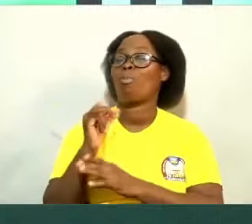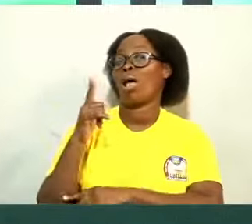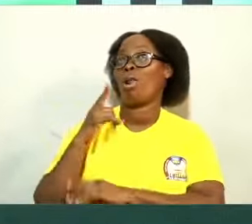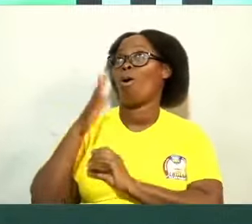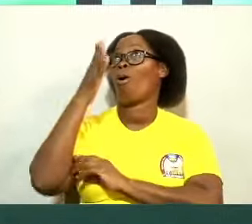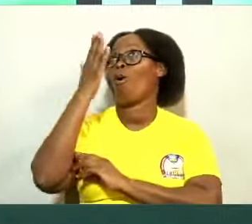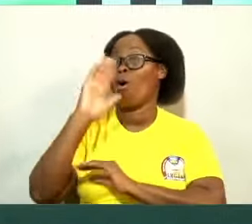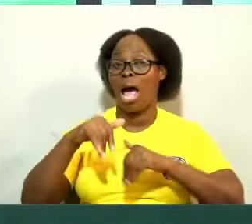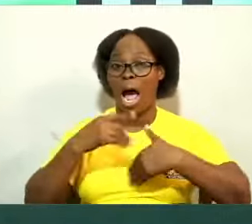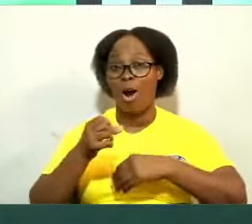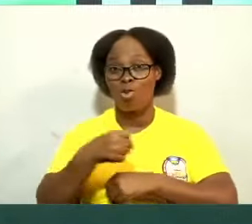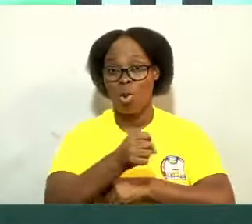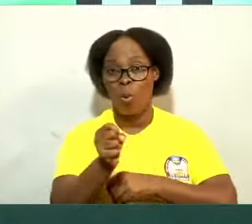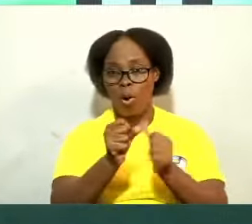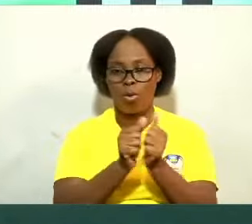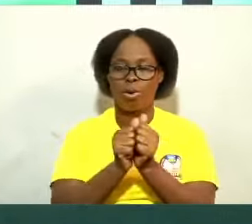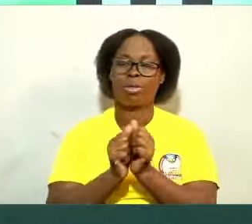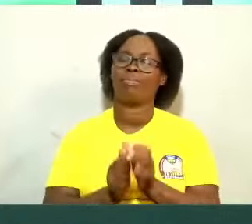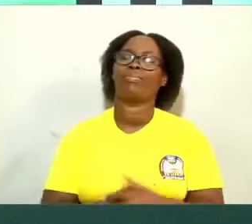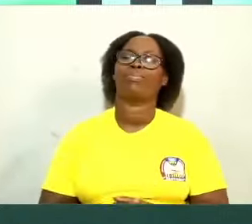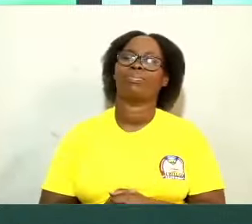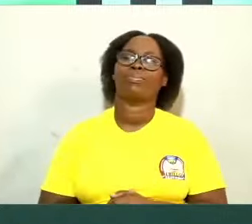Mungu unavyotembea nayo.